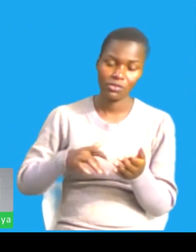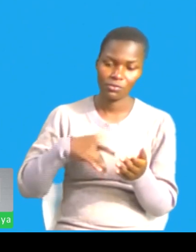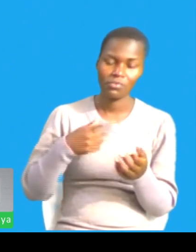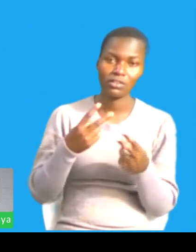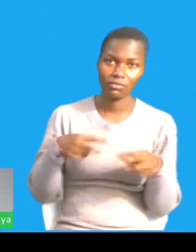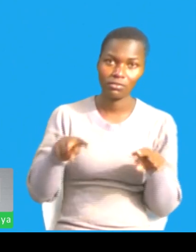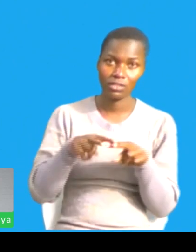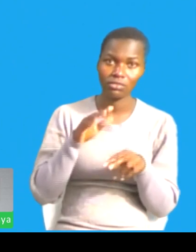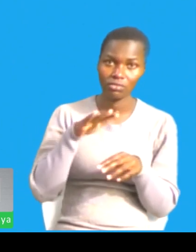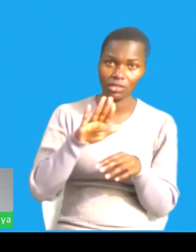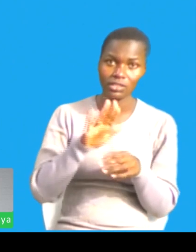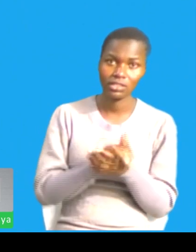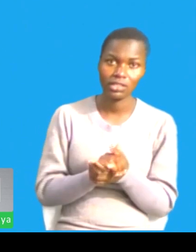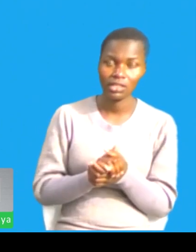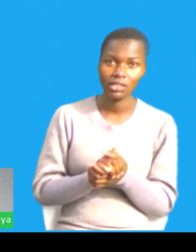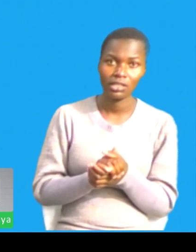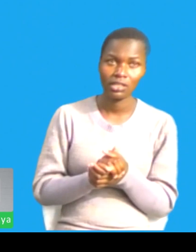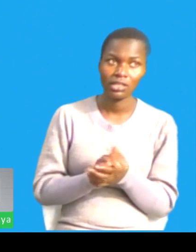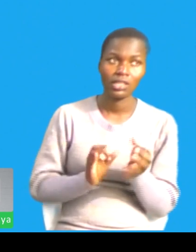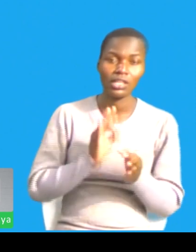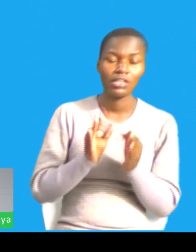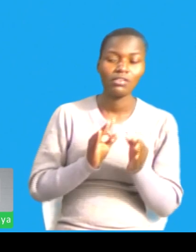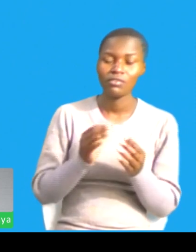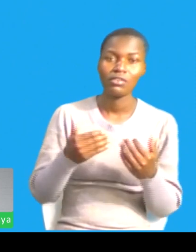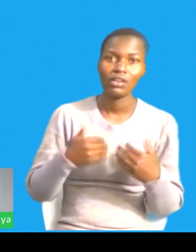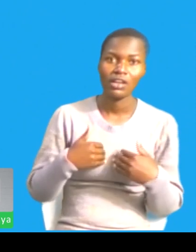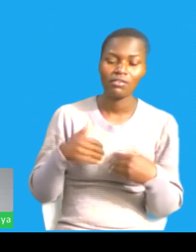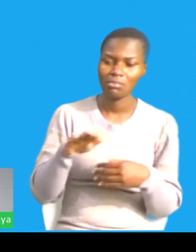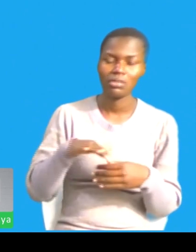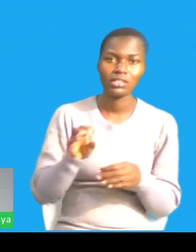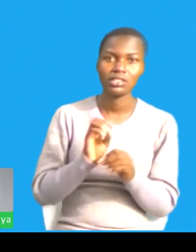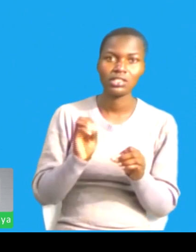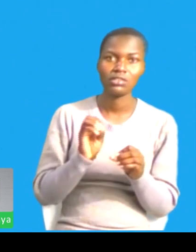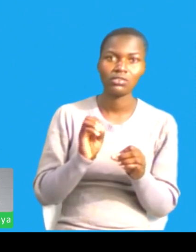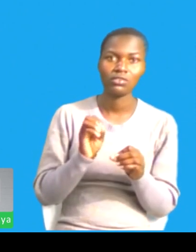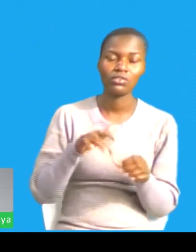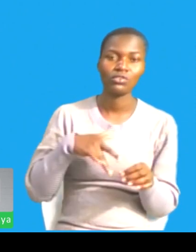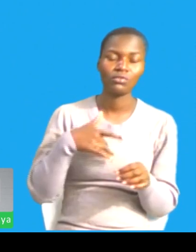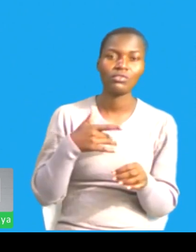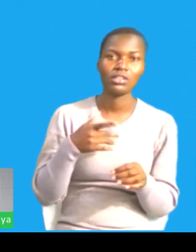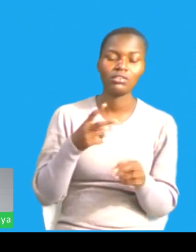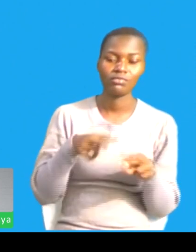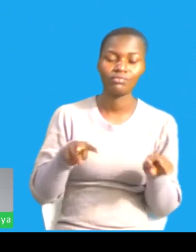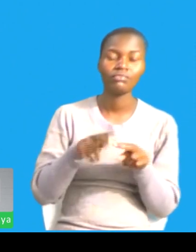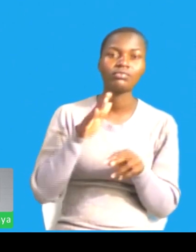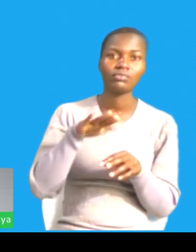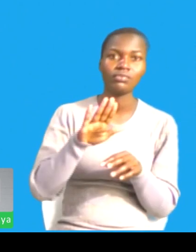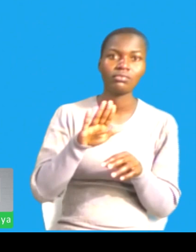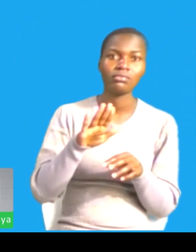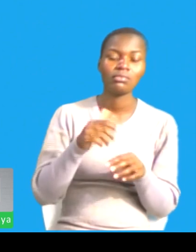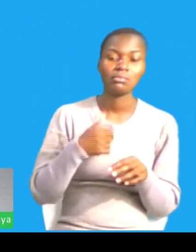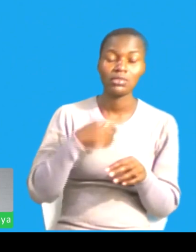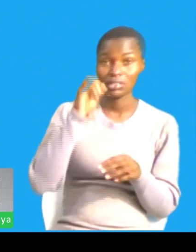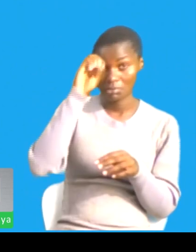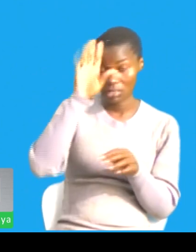values zako, na kama wewe pia una mahali pia unasikia ni values zako. So nilishangaa sana kwa sababu that means that the national